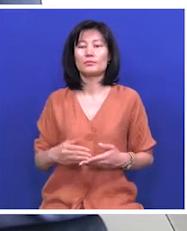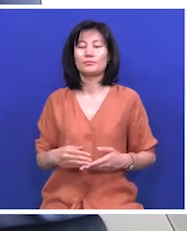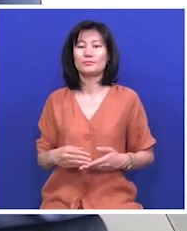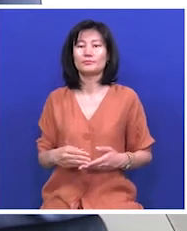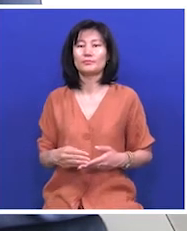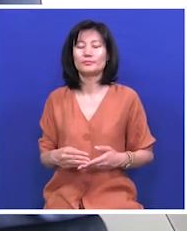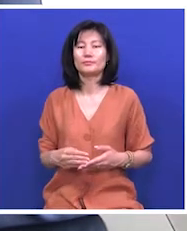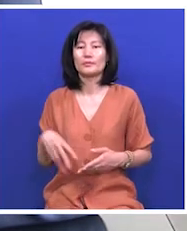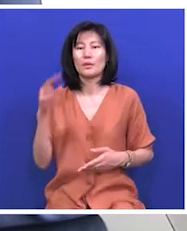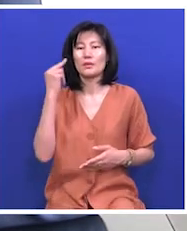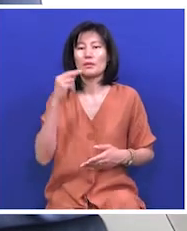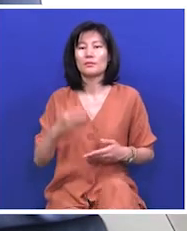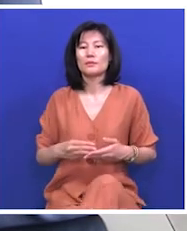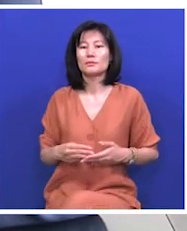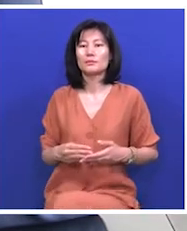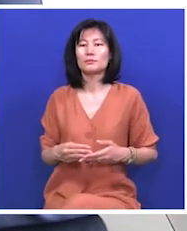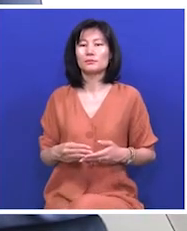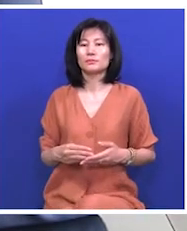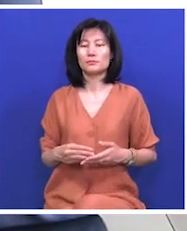жай күйін, сапасын